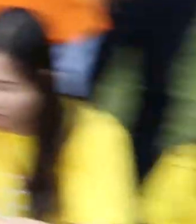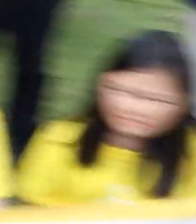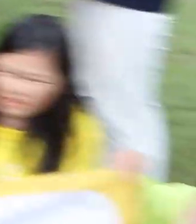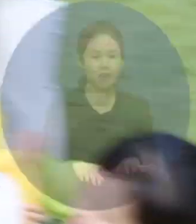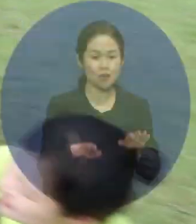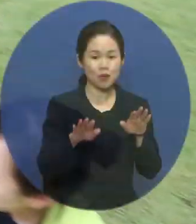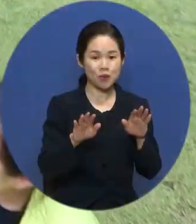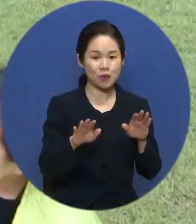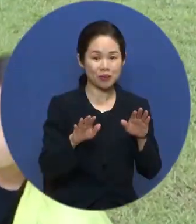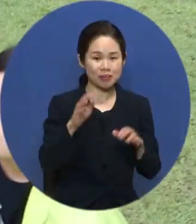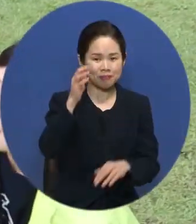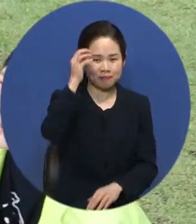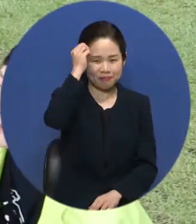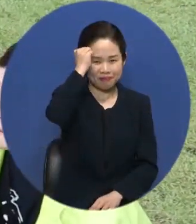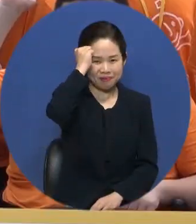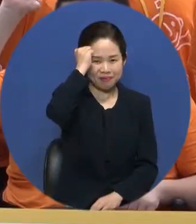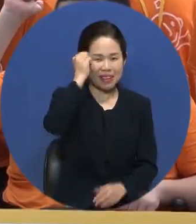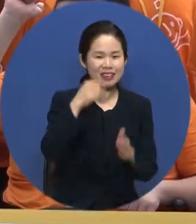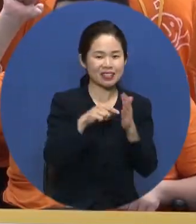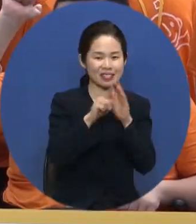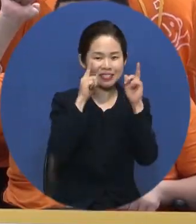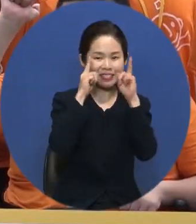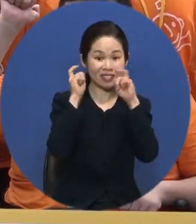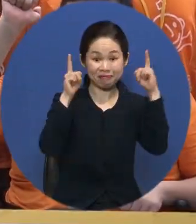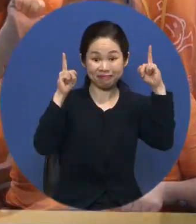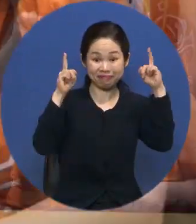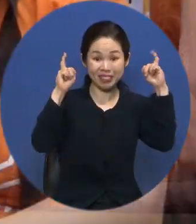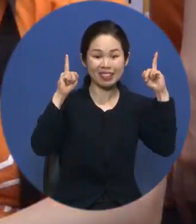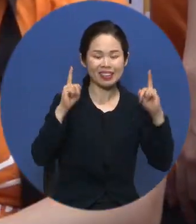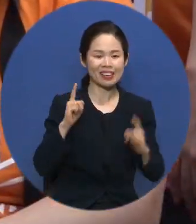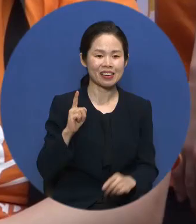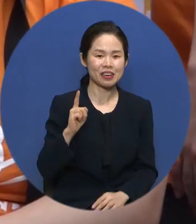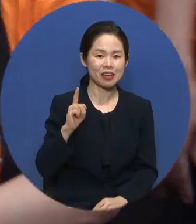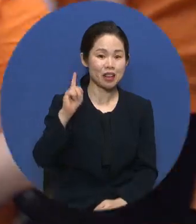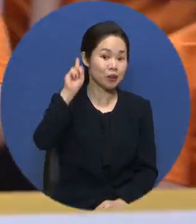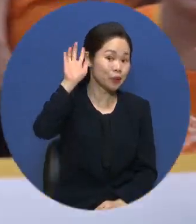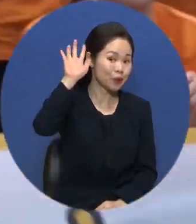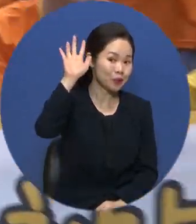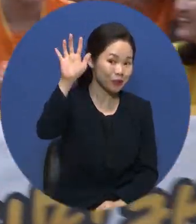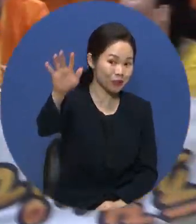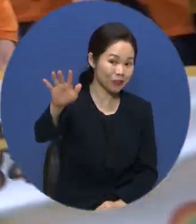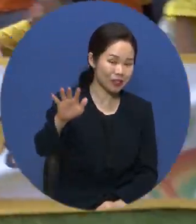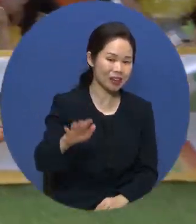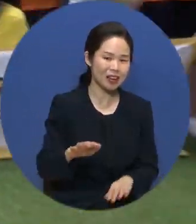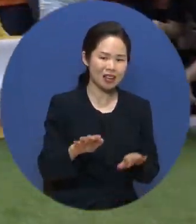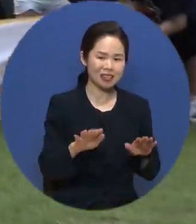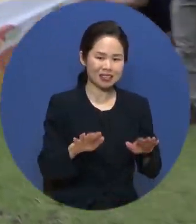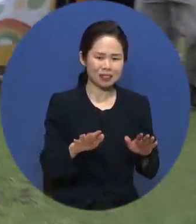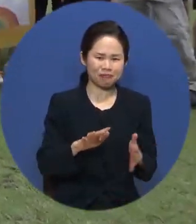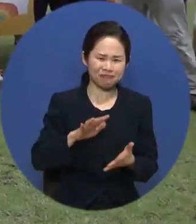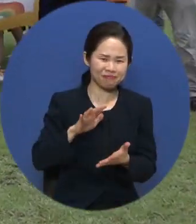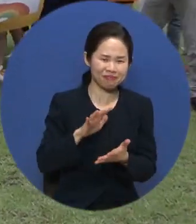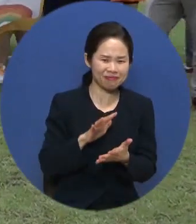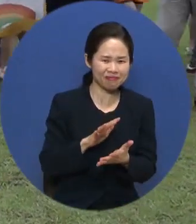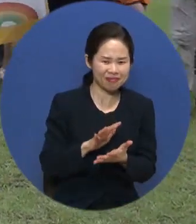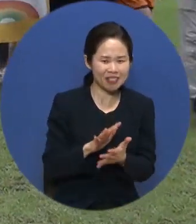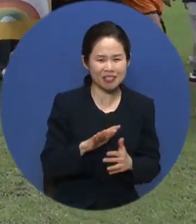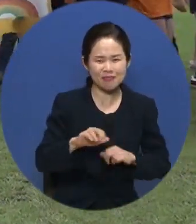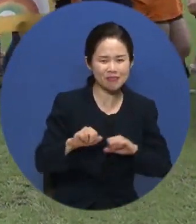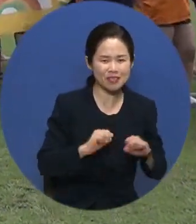오늘을 기억하기 위한 기념 촬영을 하기로 했습니다. 훗날 이들에게 뜨거웠던 이 여름은 어떻게